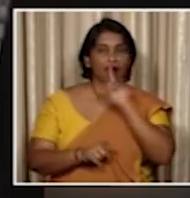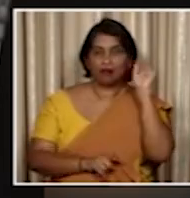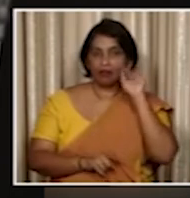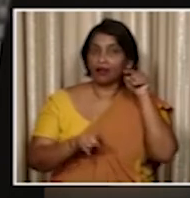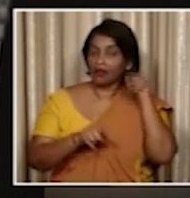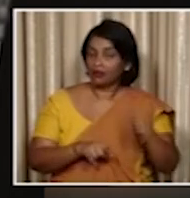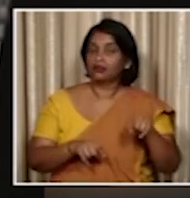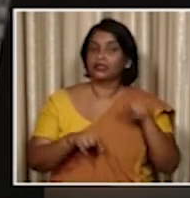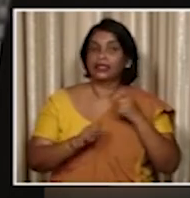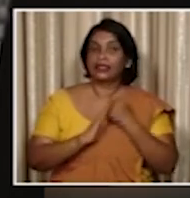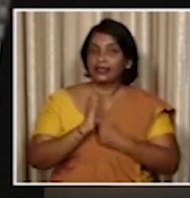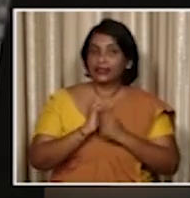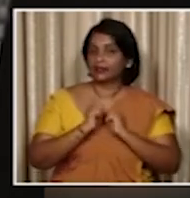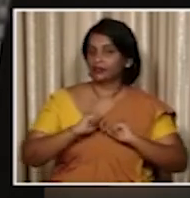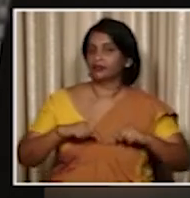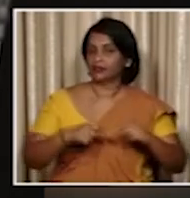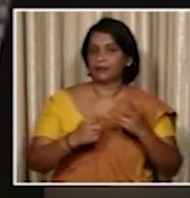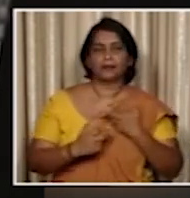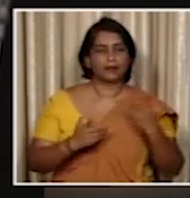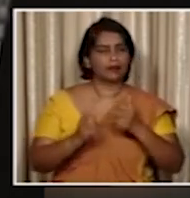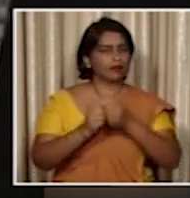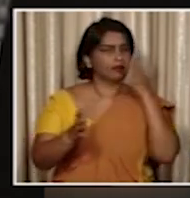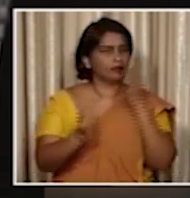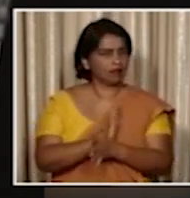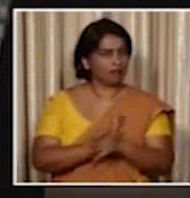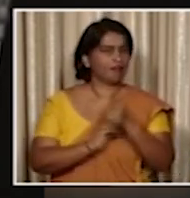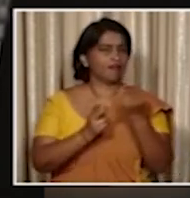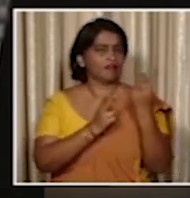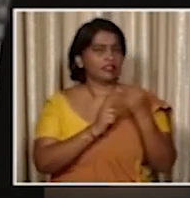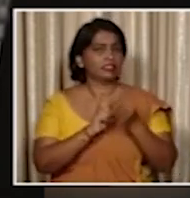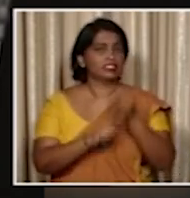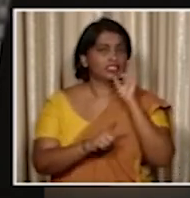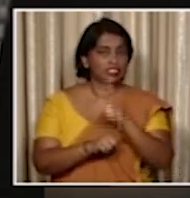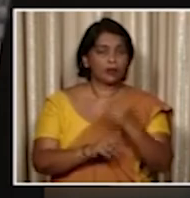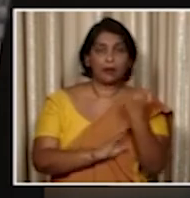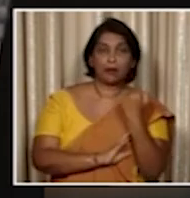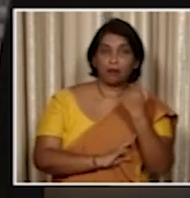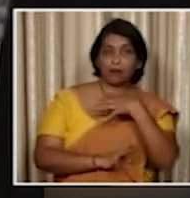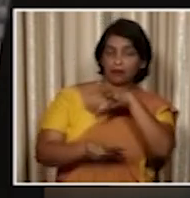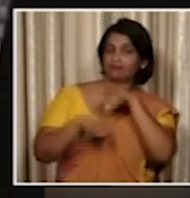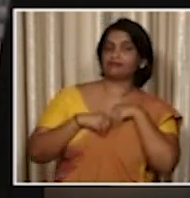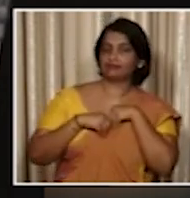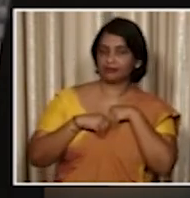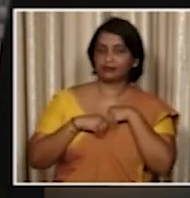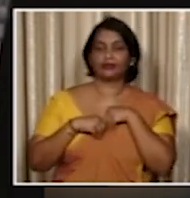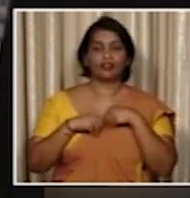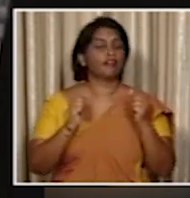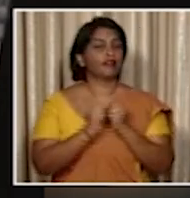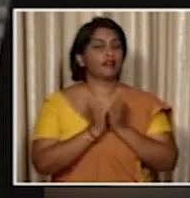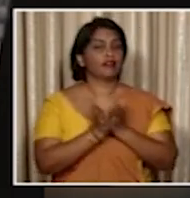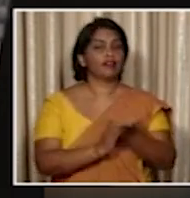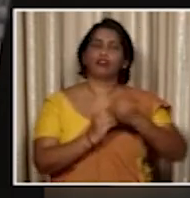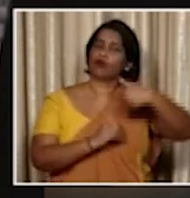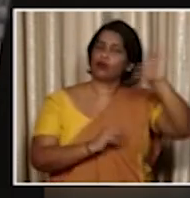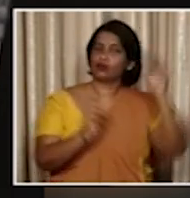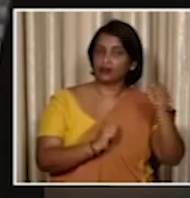මේකේ අද අපිට නීති කටයුතු කරගෙන යන්න බැරි තැනට පත් කරපු ඒකට ජනාධිපතිතුමාගේ බලය ආරූජ කරගෙන කටයුතු කරලා මේ නැව් පවා මේ රටින්